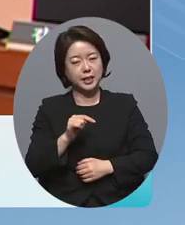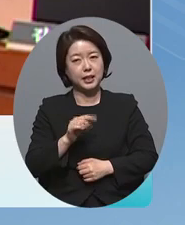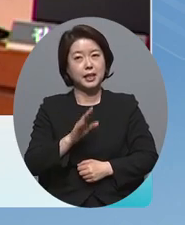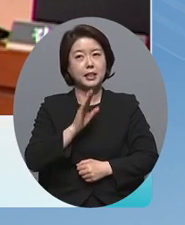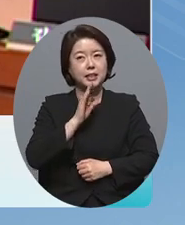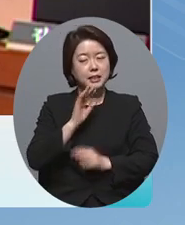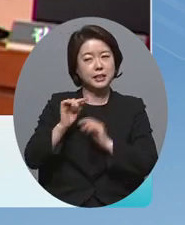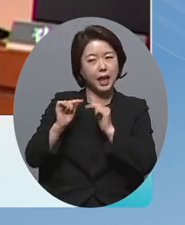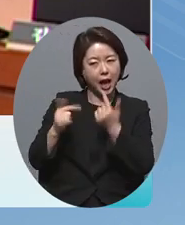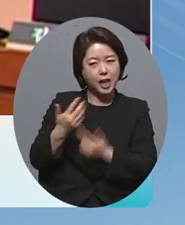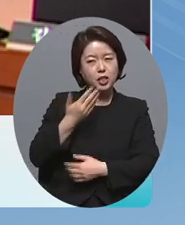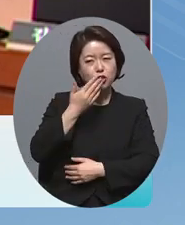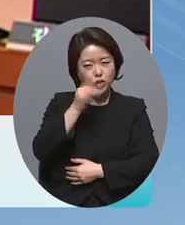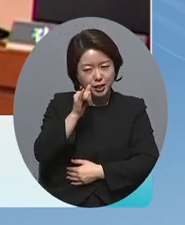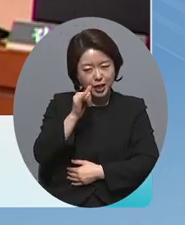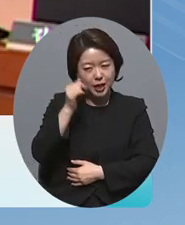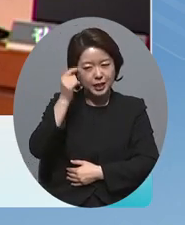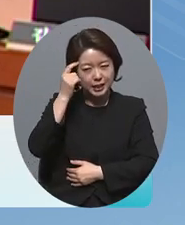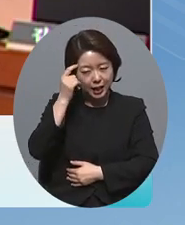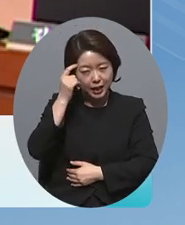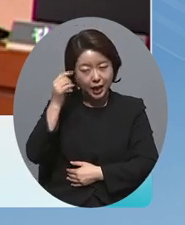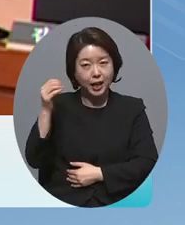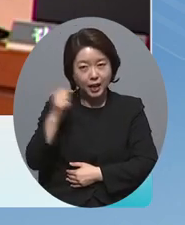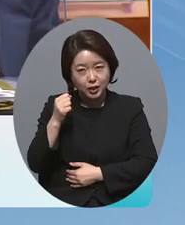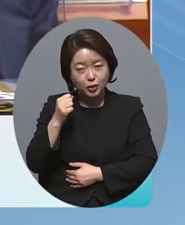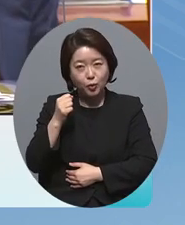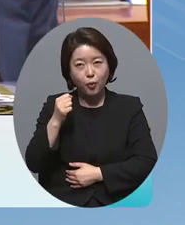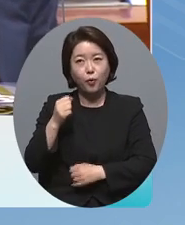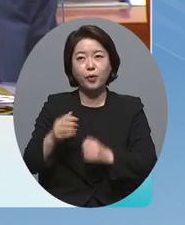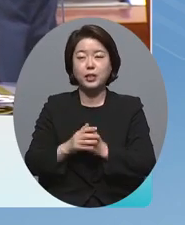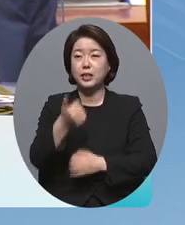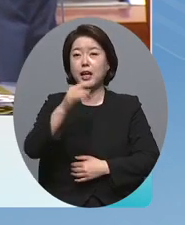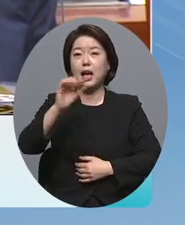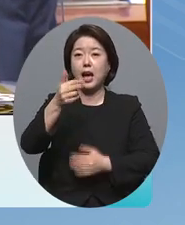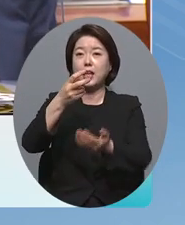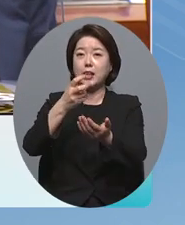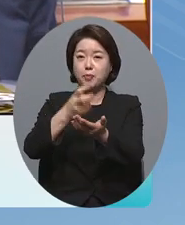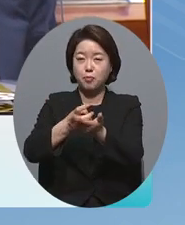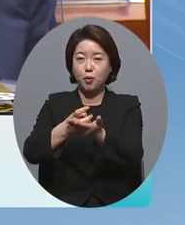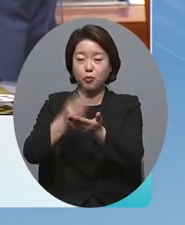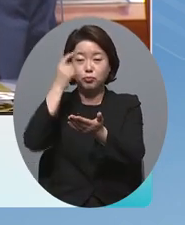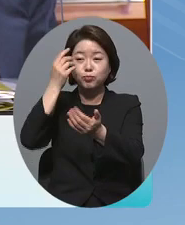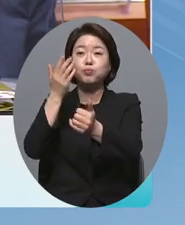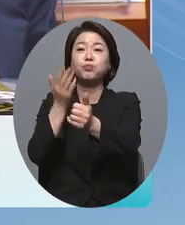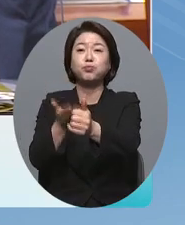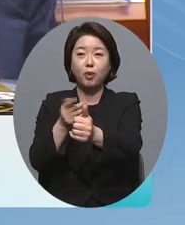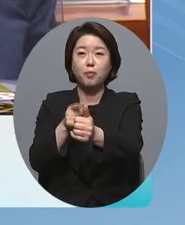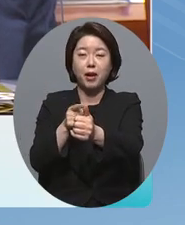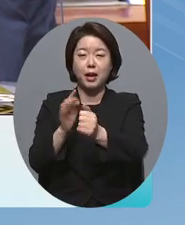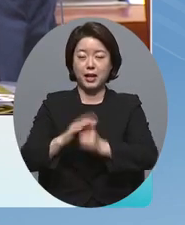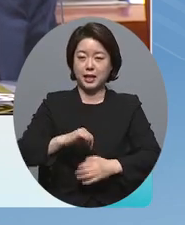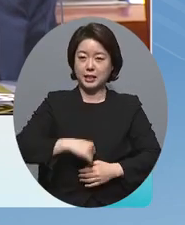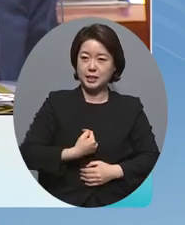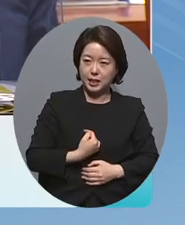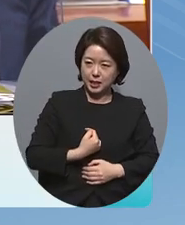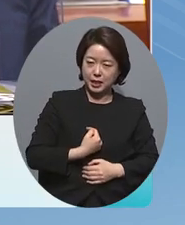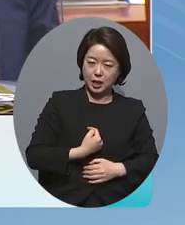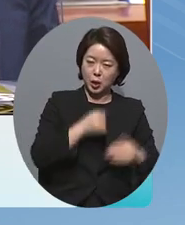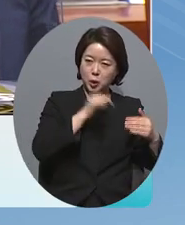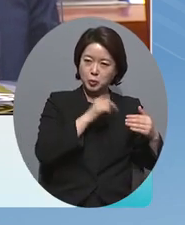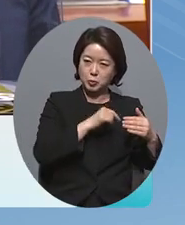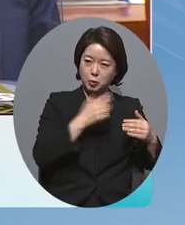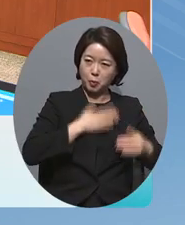진실이 아닐 수도 있다라고 생각을 하고 이걸 한동훈 장관에게 물어본 그 정황이 본인들이 스스로